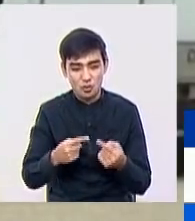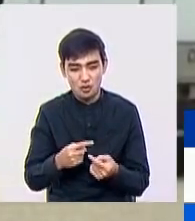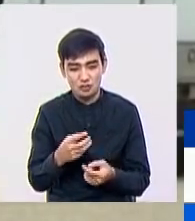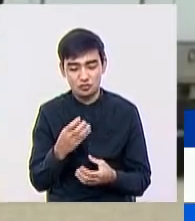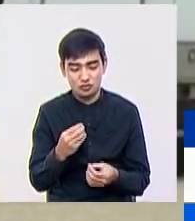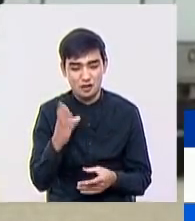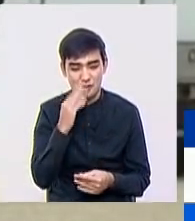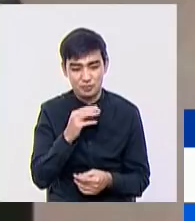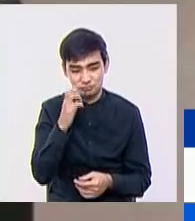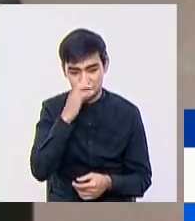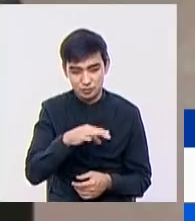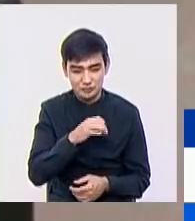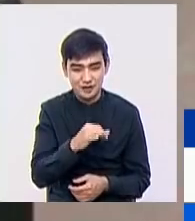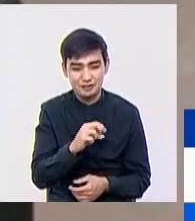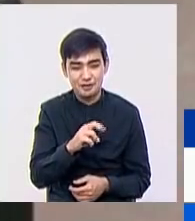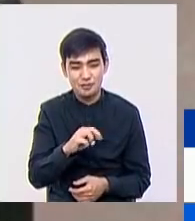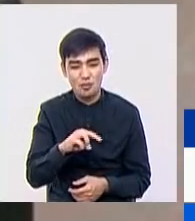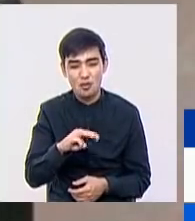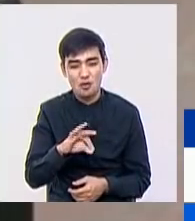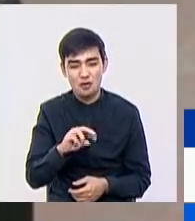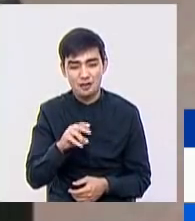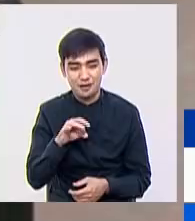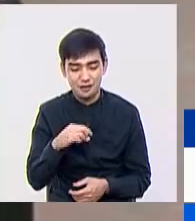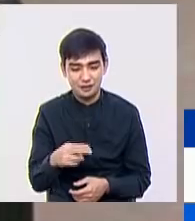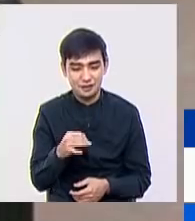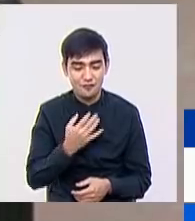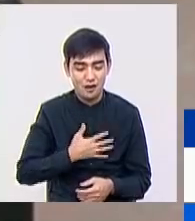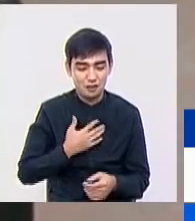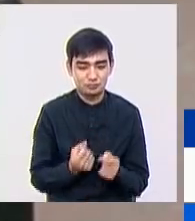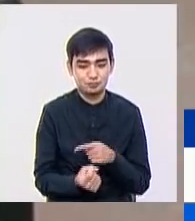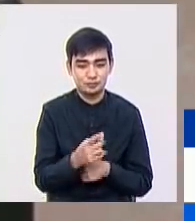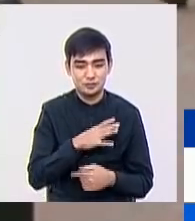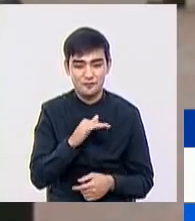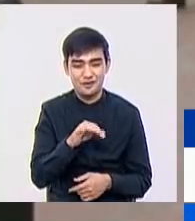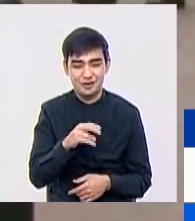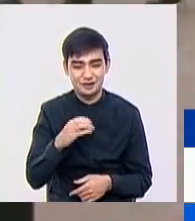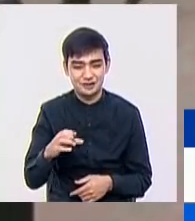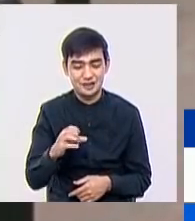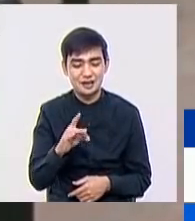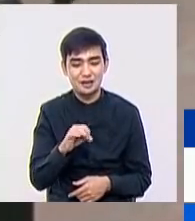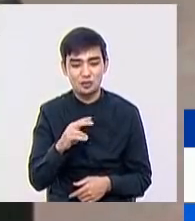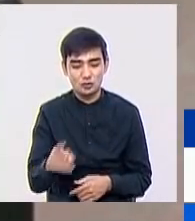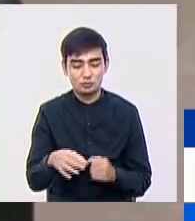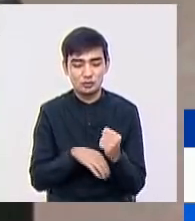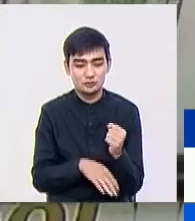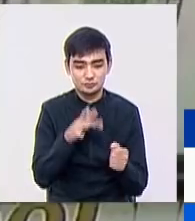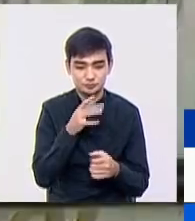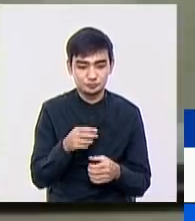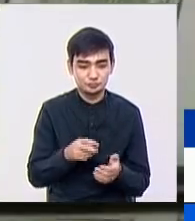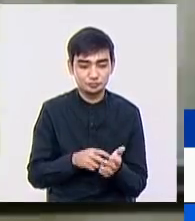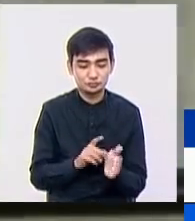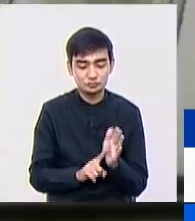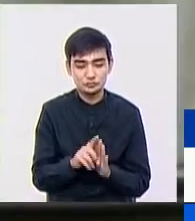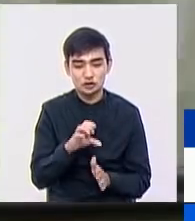может между республиканцами и демократами заставил поволноваться финансовые рынки. В последнее время появились опасения, что